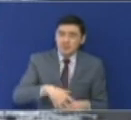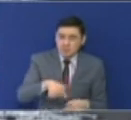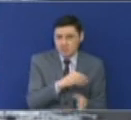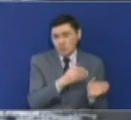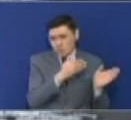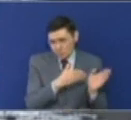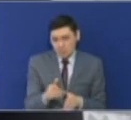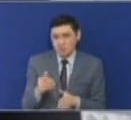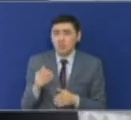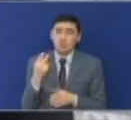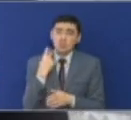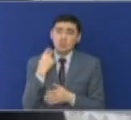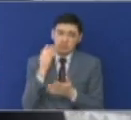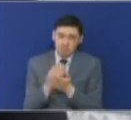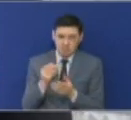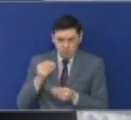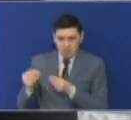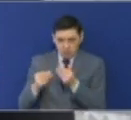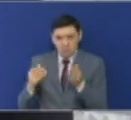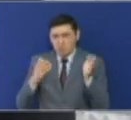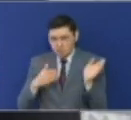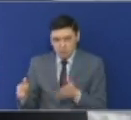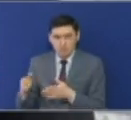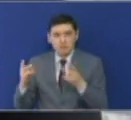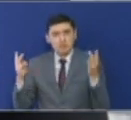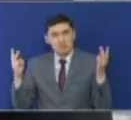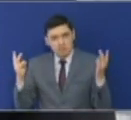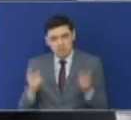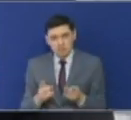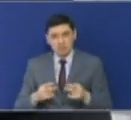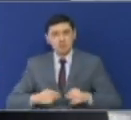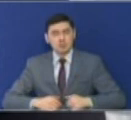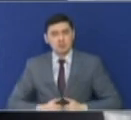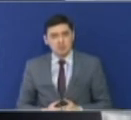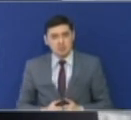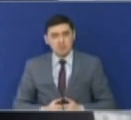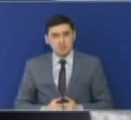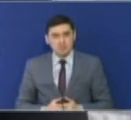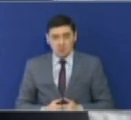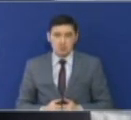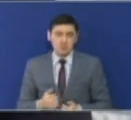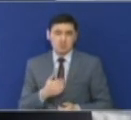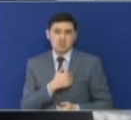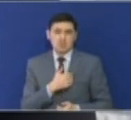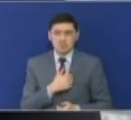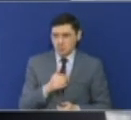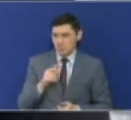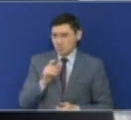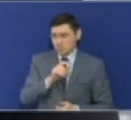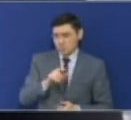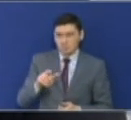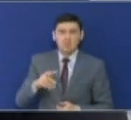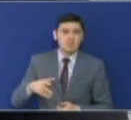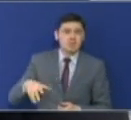полученные услуги. Хотелось бы обратиться к населению, к абонентам теплокоммунэнерго, юридическим лицам,